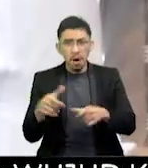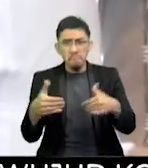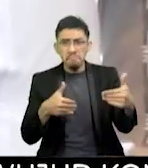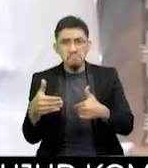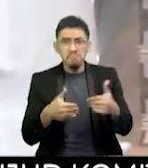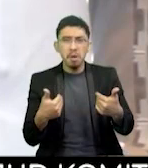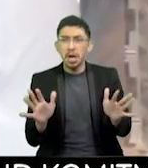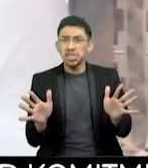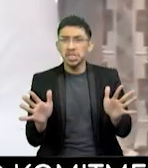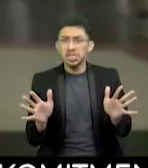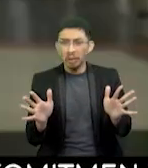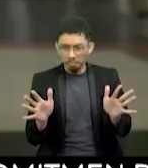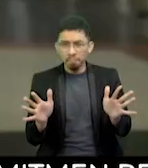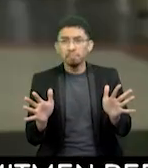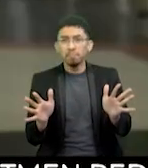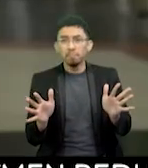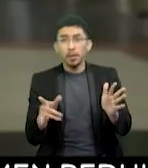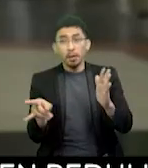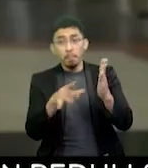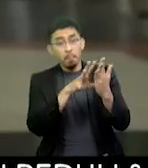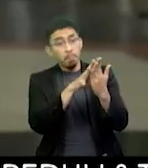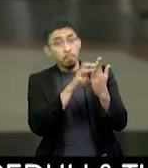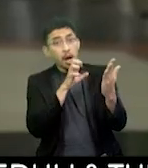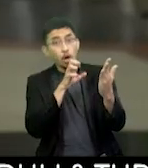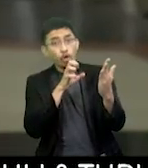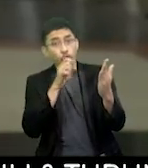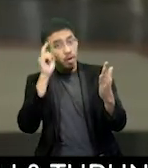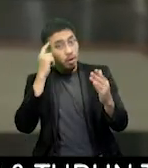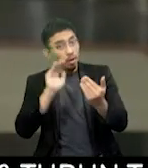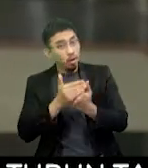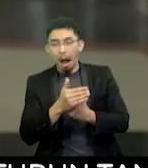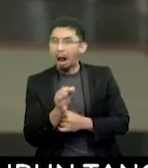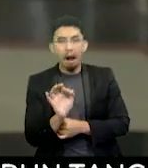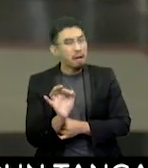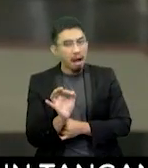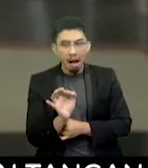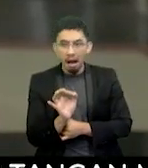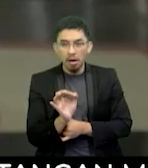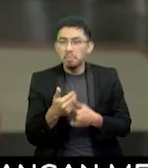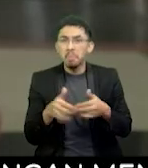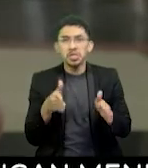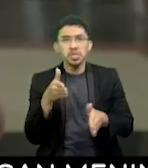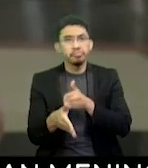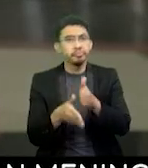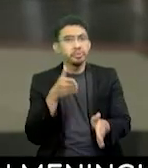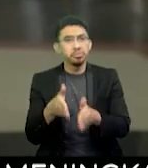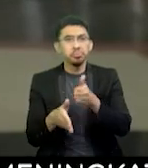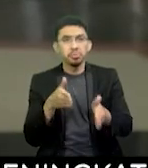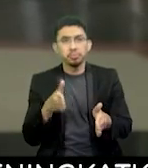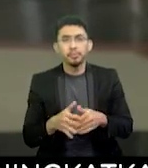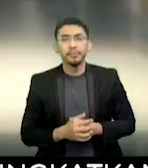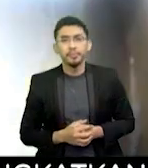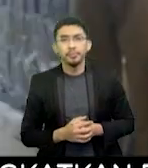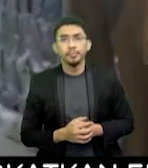ada scan barcode peduli lindungi di pintu masuk, sehingga siapapun bisa langsung masuk ke area toko-toko yang ada di Pasar Tanah Abang ini.